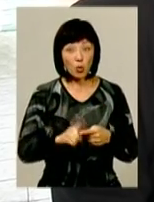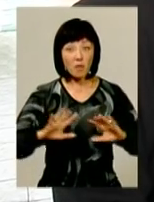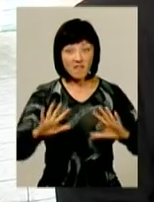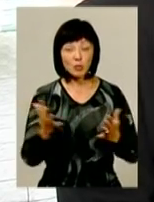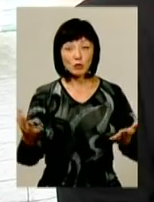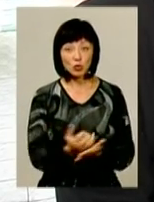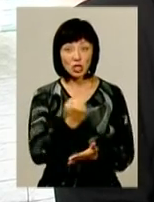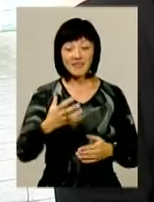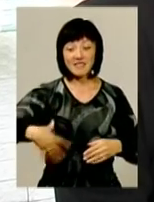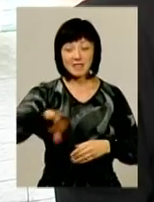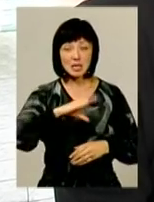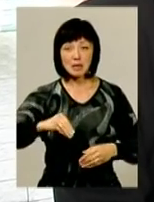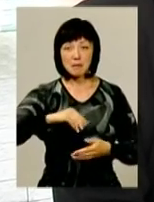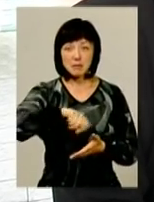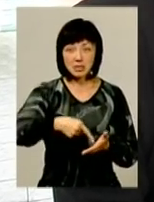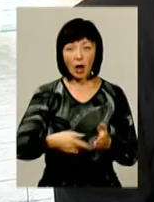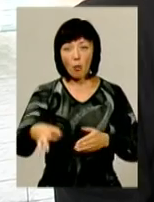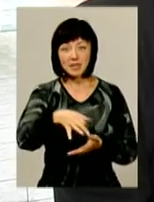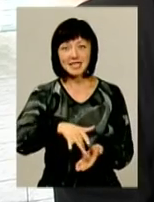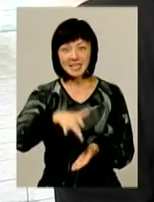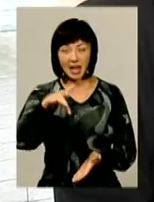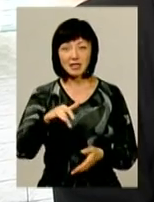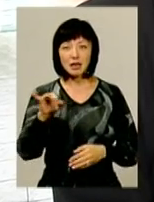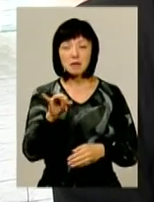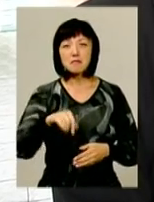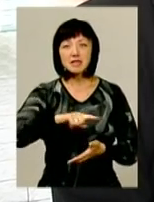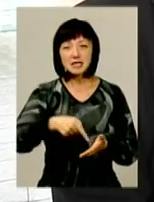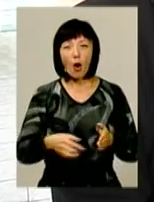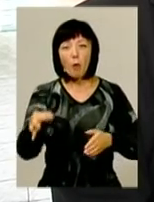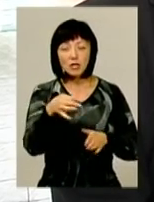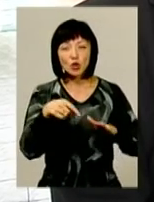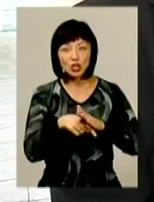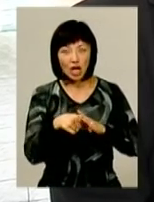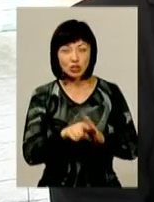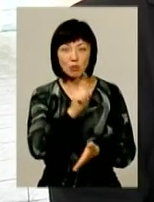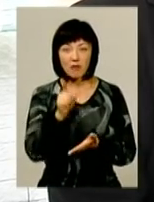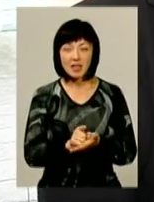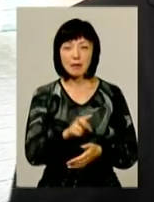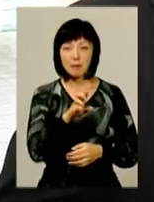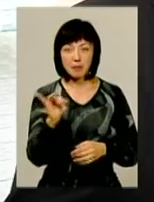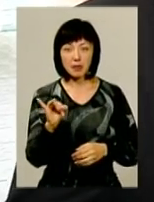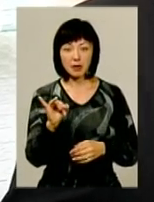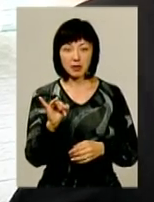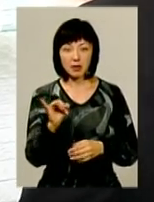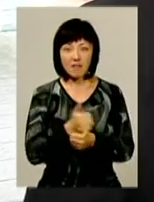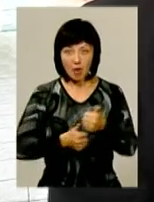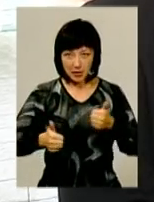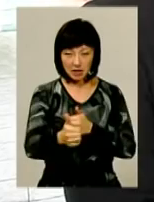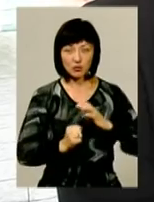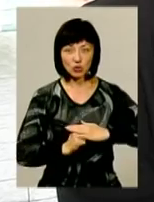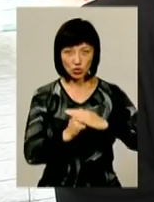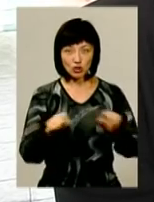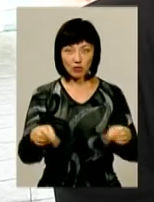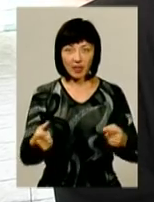що всі міста, обласні центри і міста обласного значення, які повинні бути в авангарді, в основі